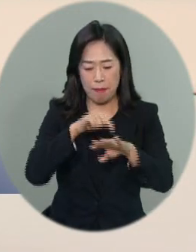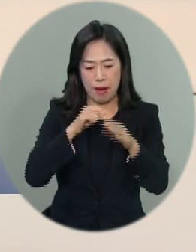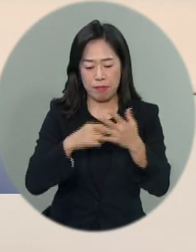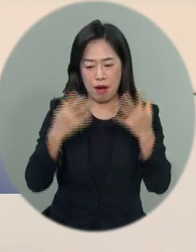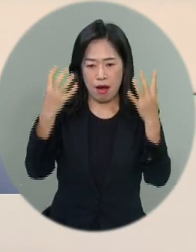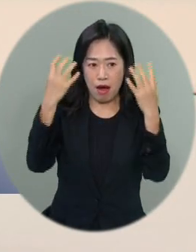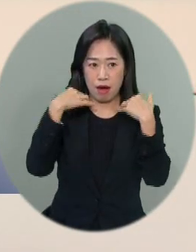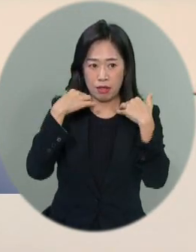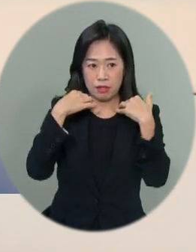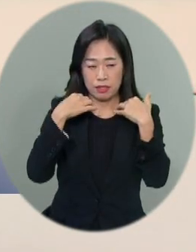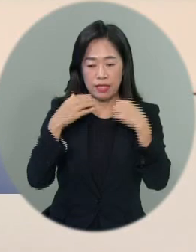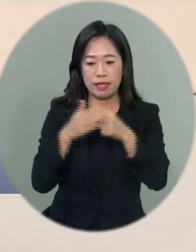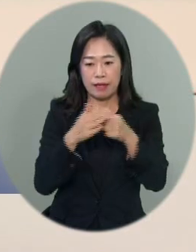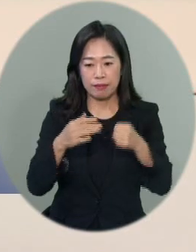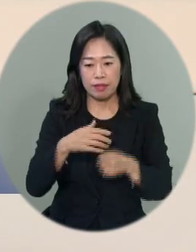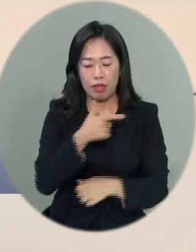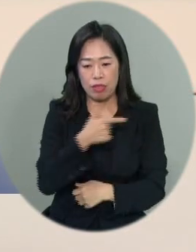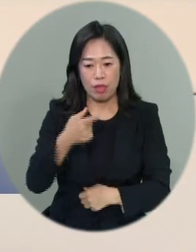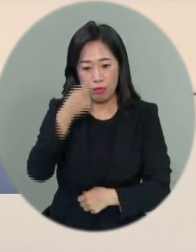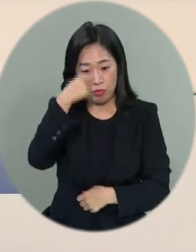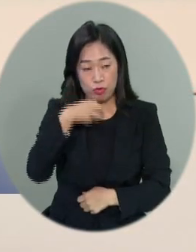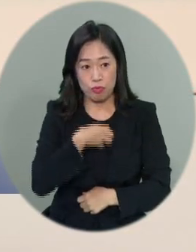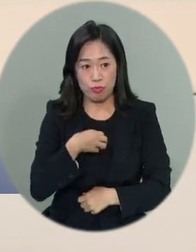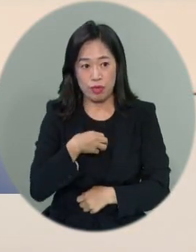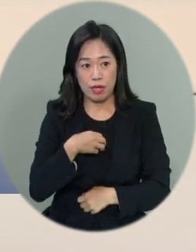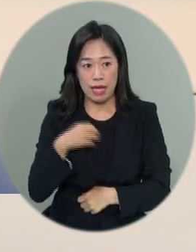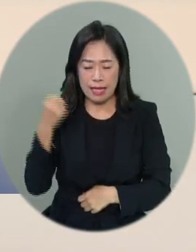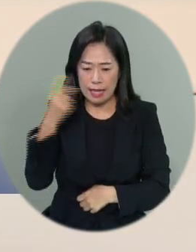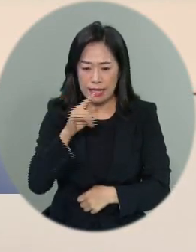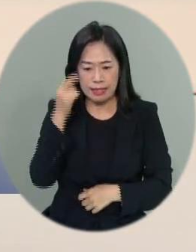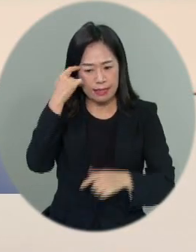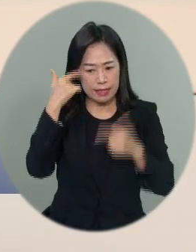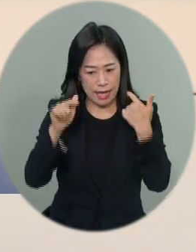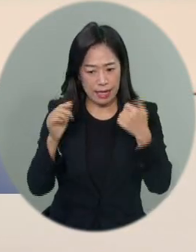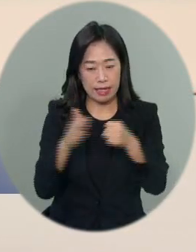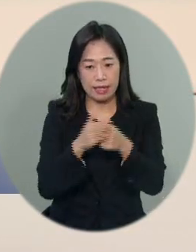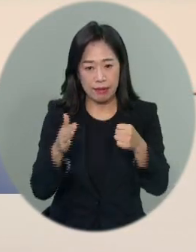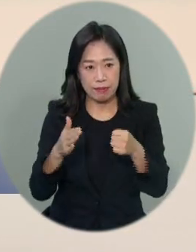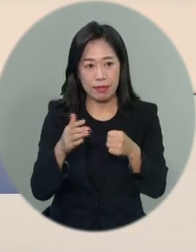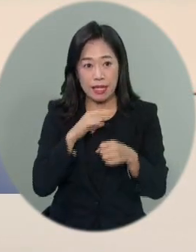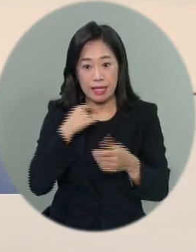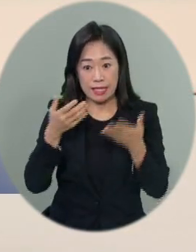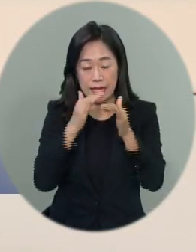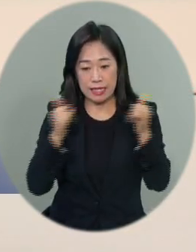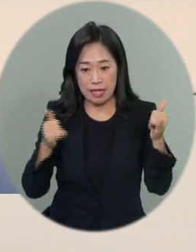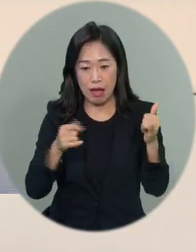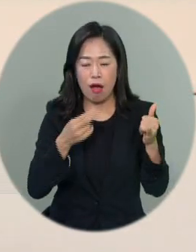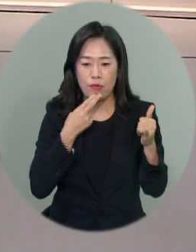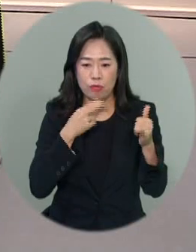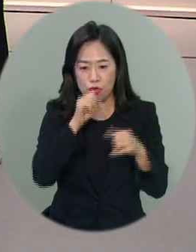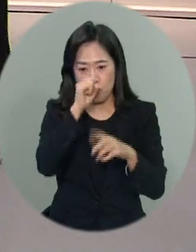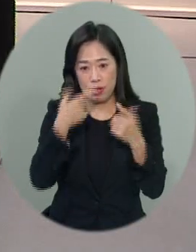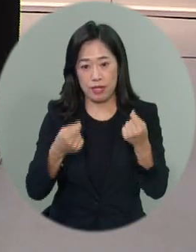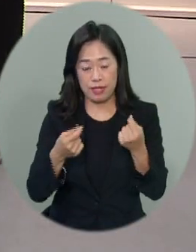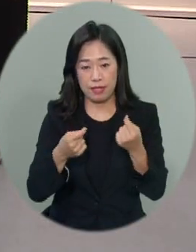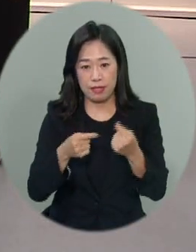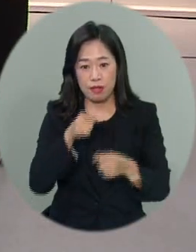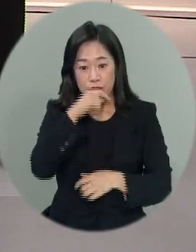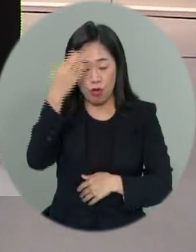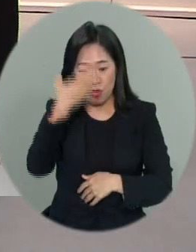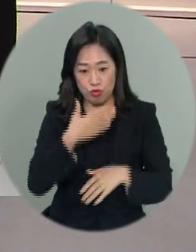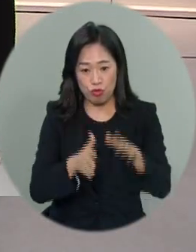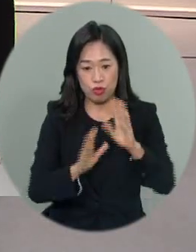좀 약간 슬프기도 하고 다시는 이런 이념으로 인해서 약간 희생당한 그런 것들이 없었으면 좋겠어요.